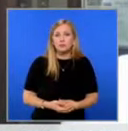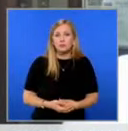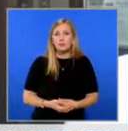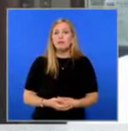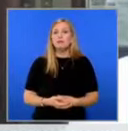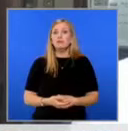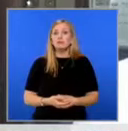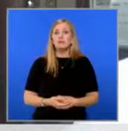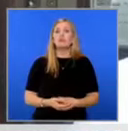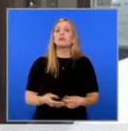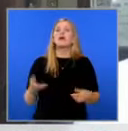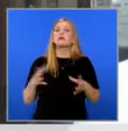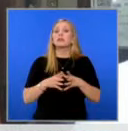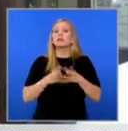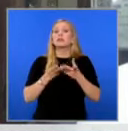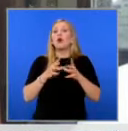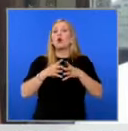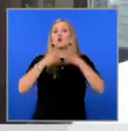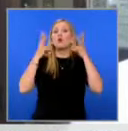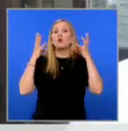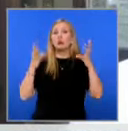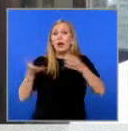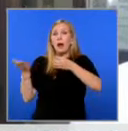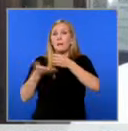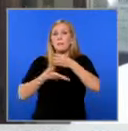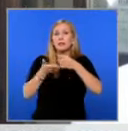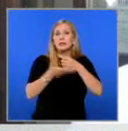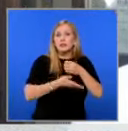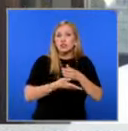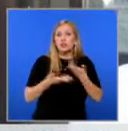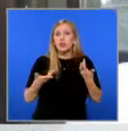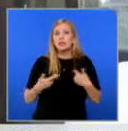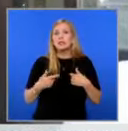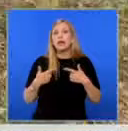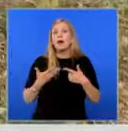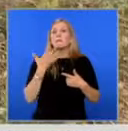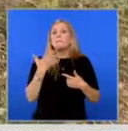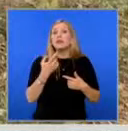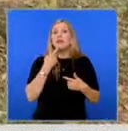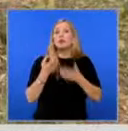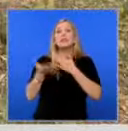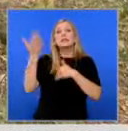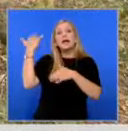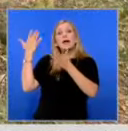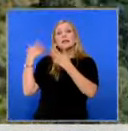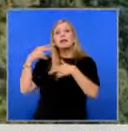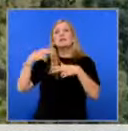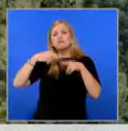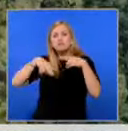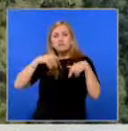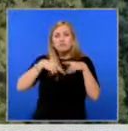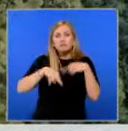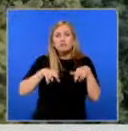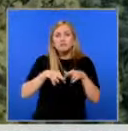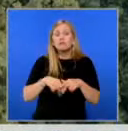сечта размерите на сечта разрешена планувана отчетена за пет години назад за шестте водосбора на реките